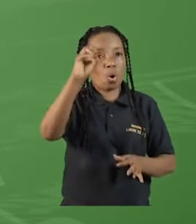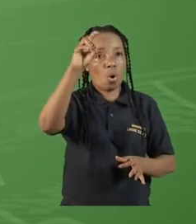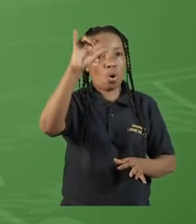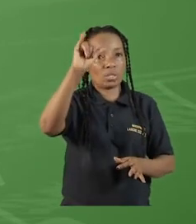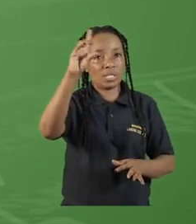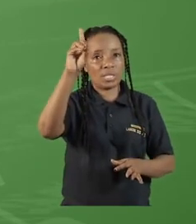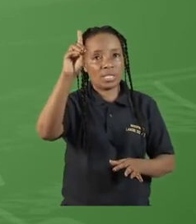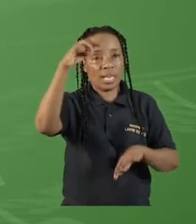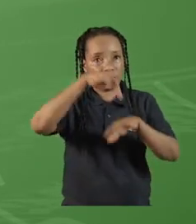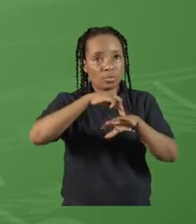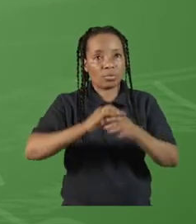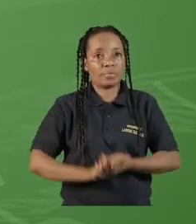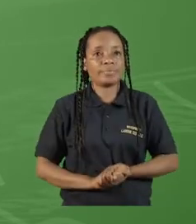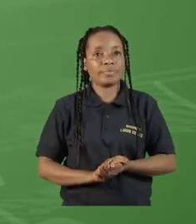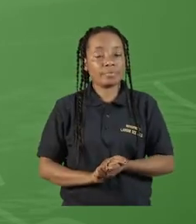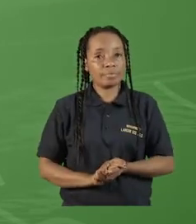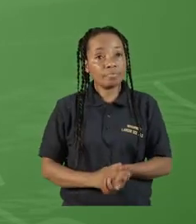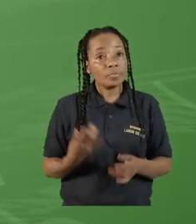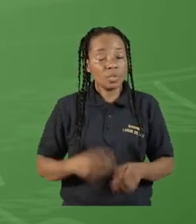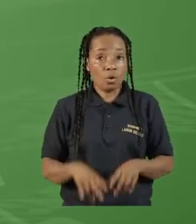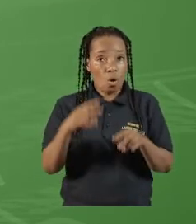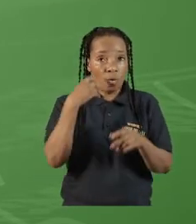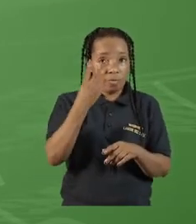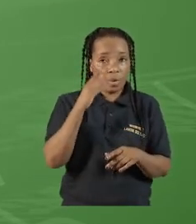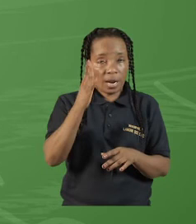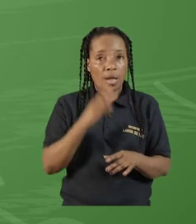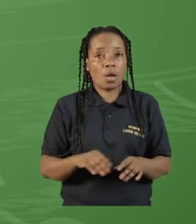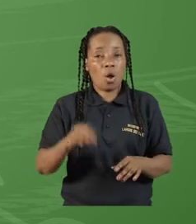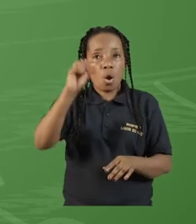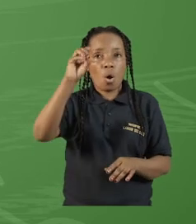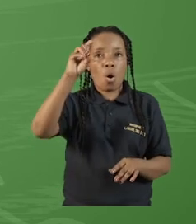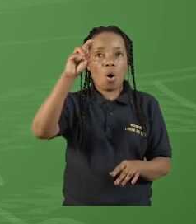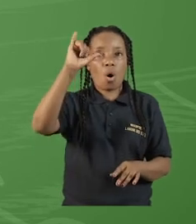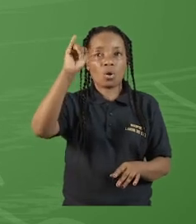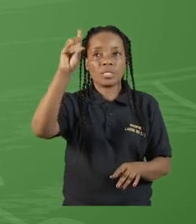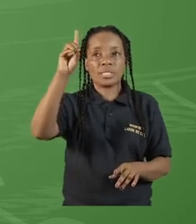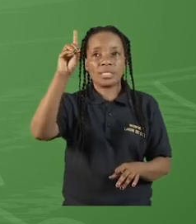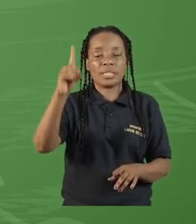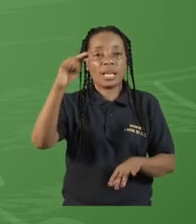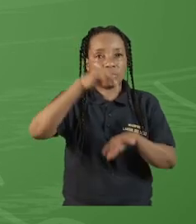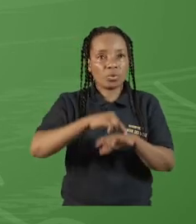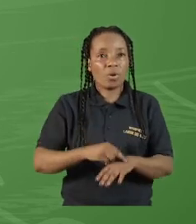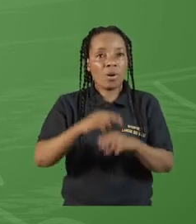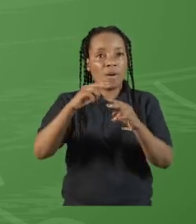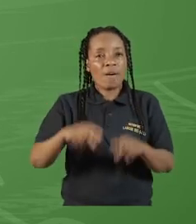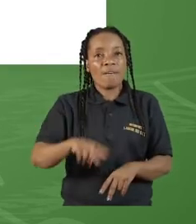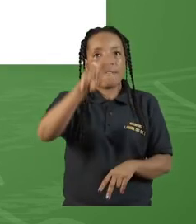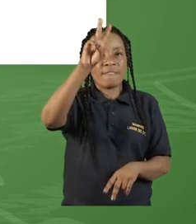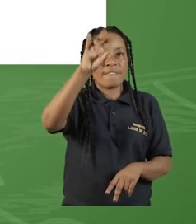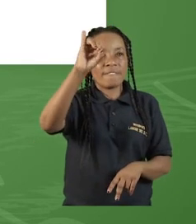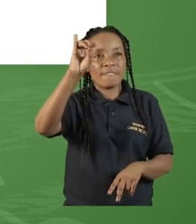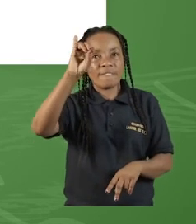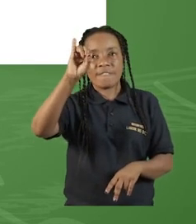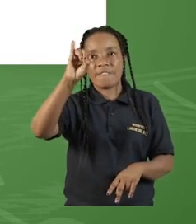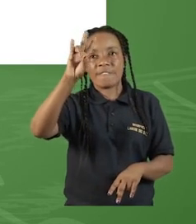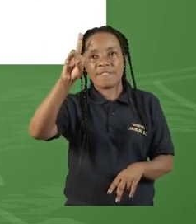En grand 6, nous allons voir oxydation vive et oxydation lente. Au